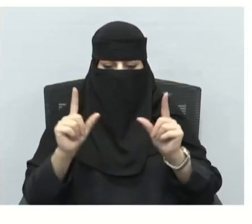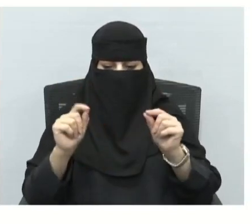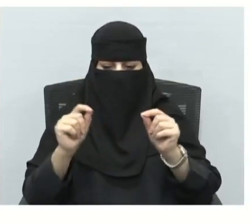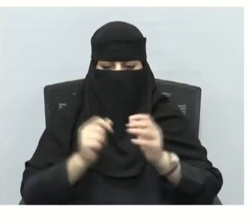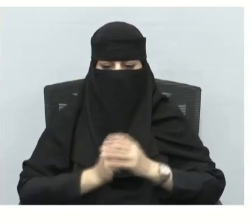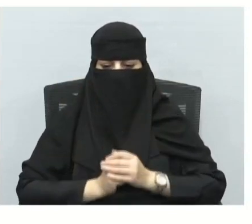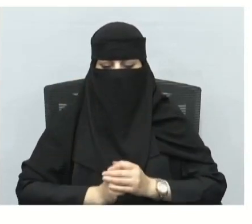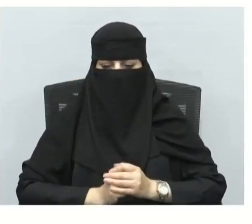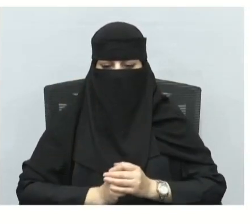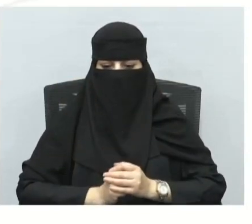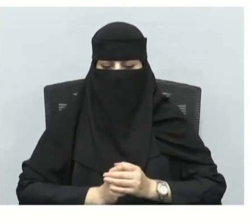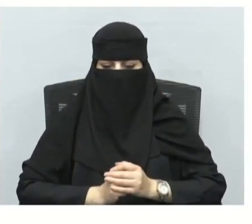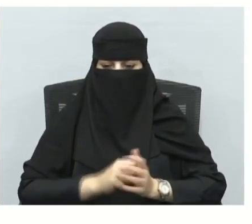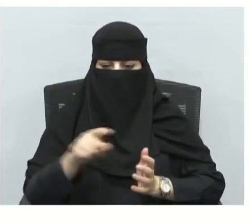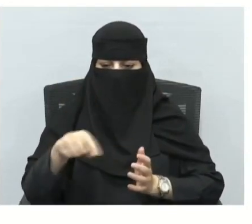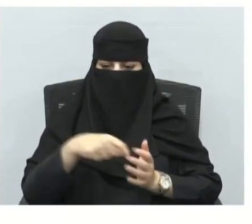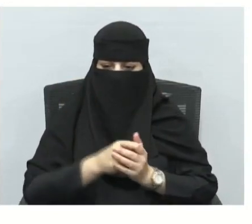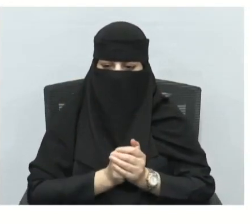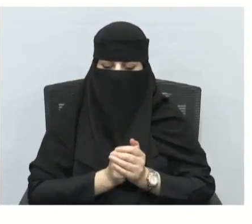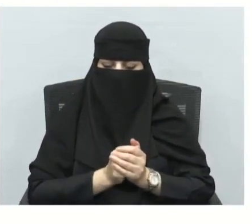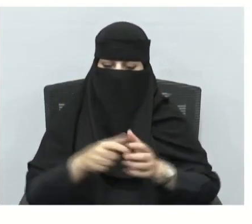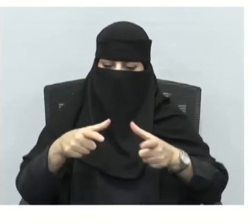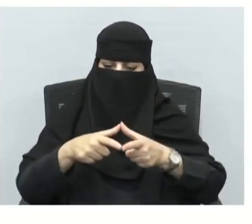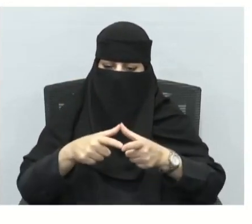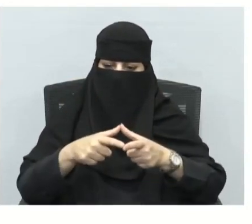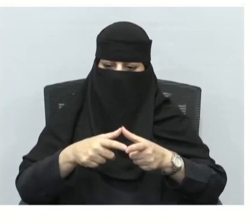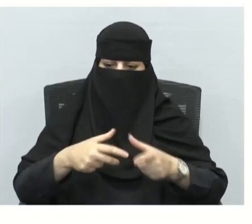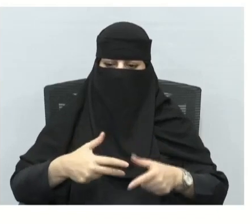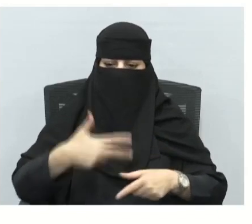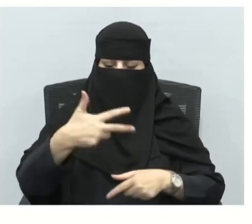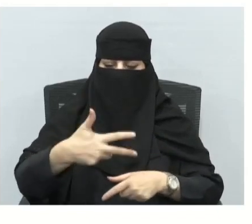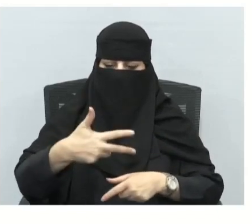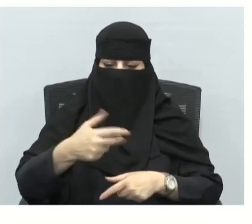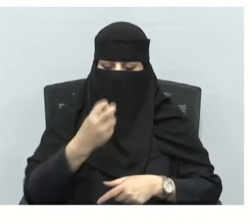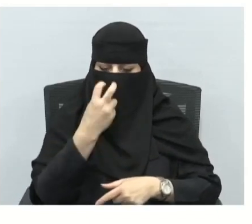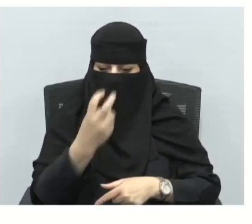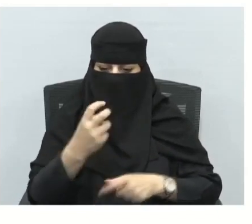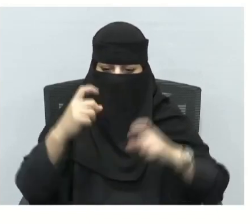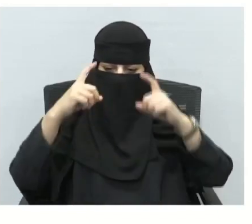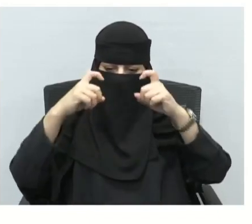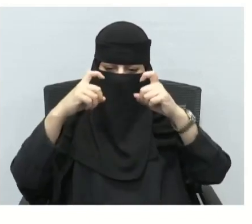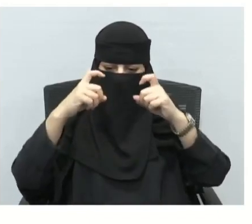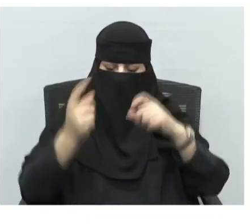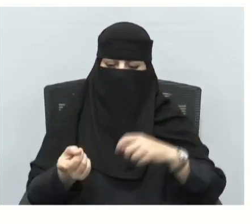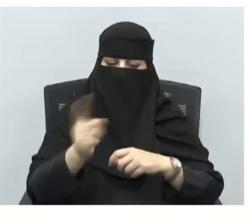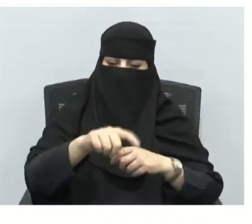ممتاز اذا لدينا الان المكون الثالث الاحظ الصور